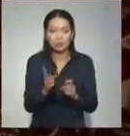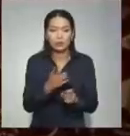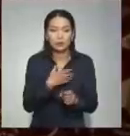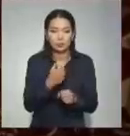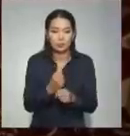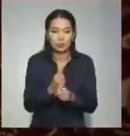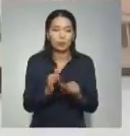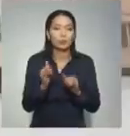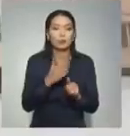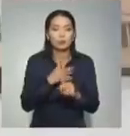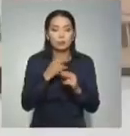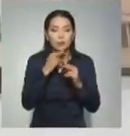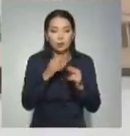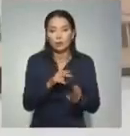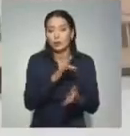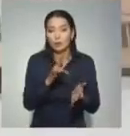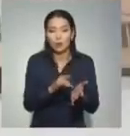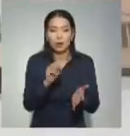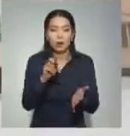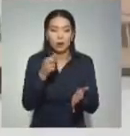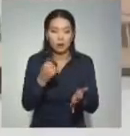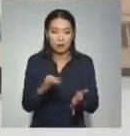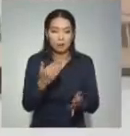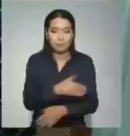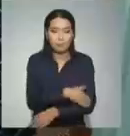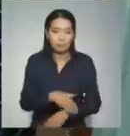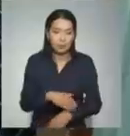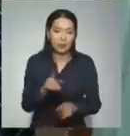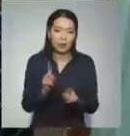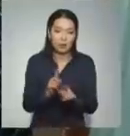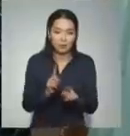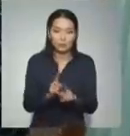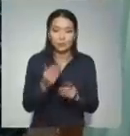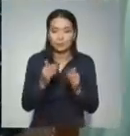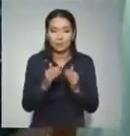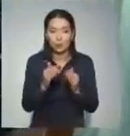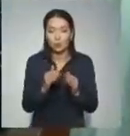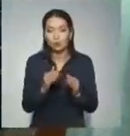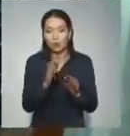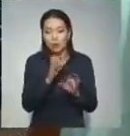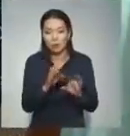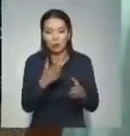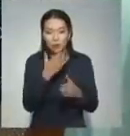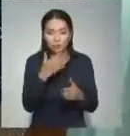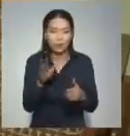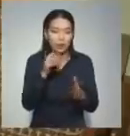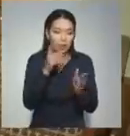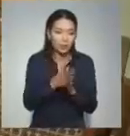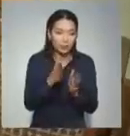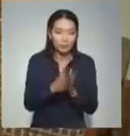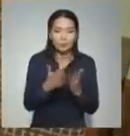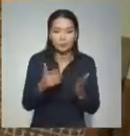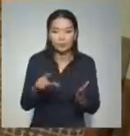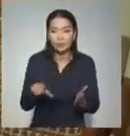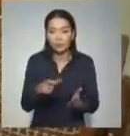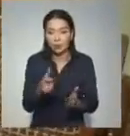куда обращаться? В городе Абай в жилом доме по улице Абая литературные вечера давно не проводят. Приходится изучать тему ледникового